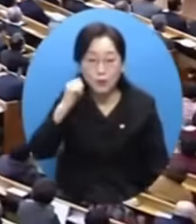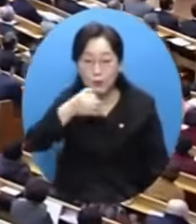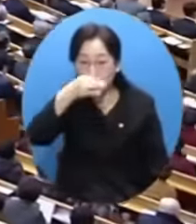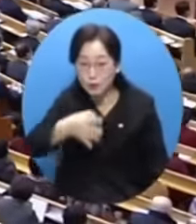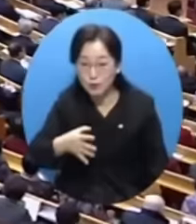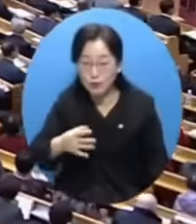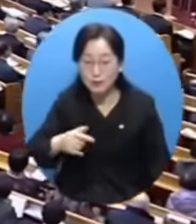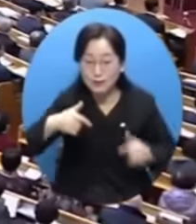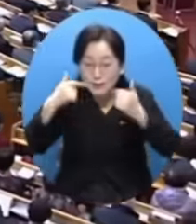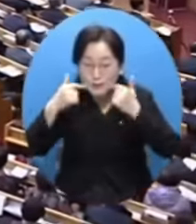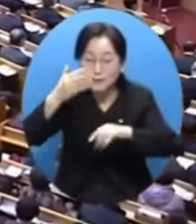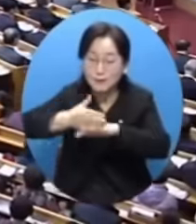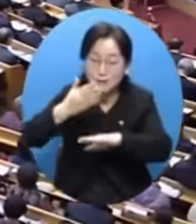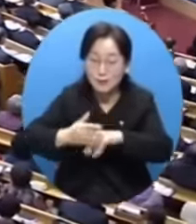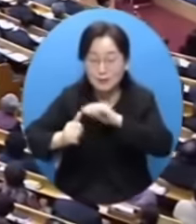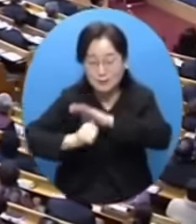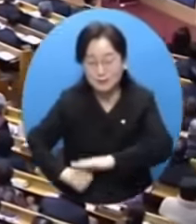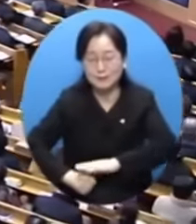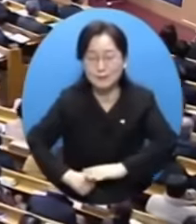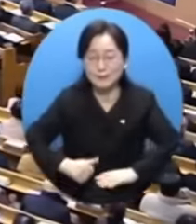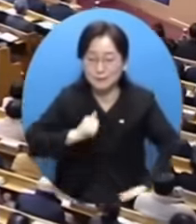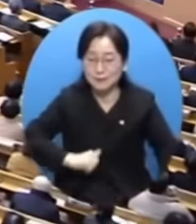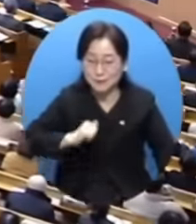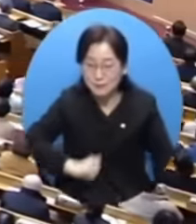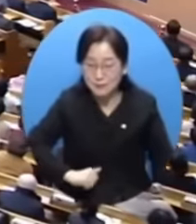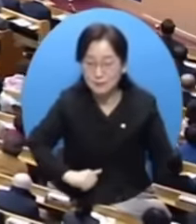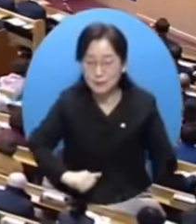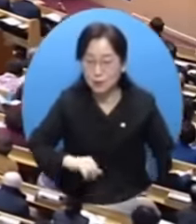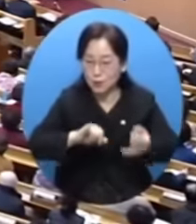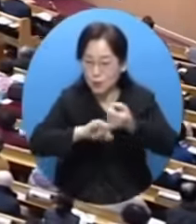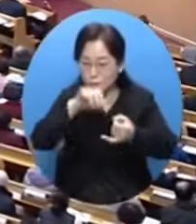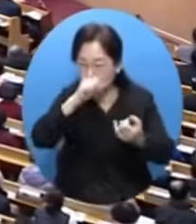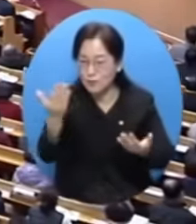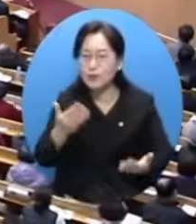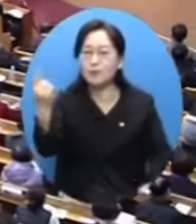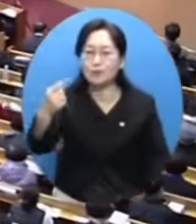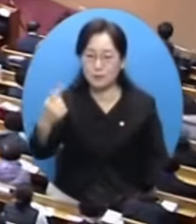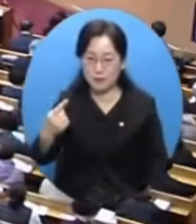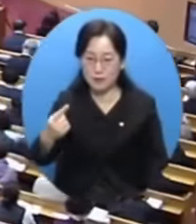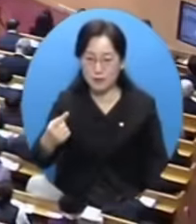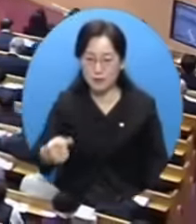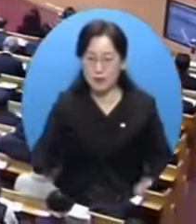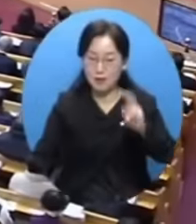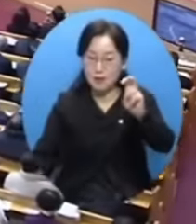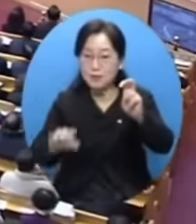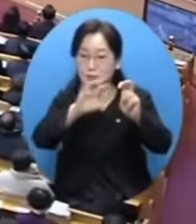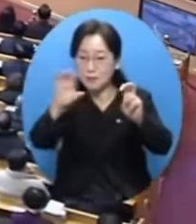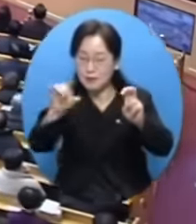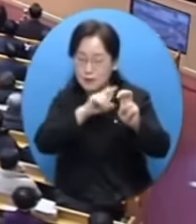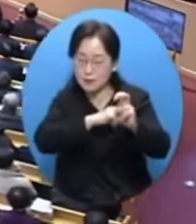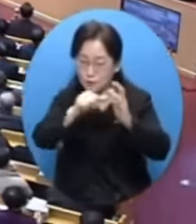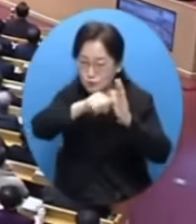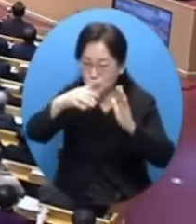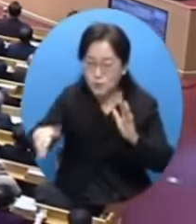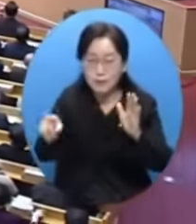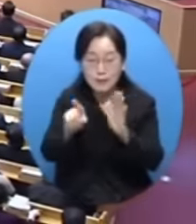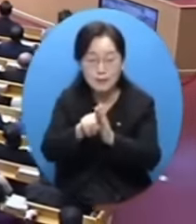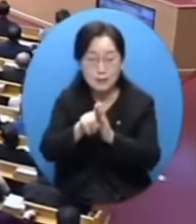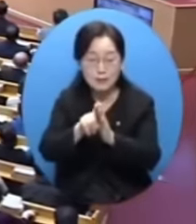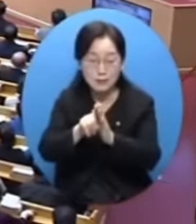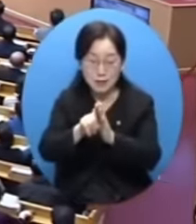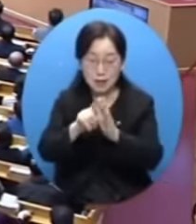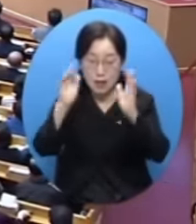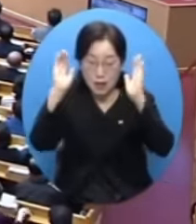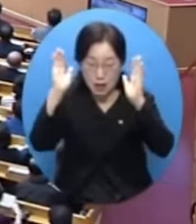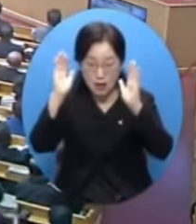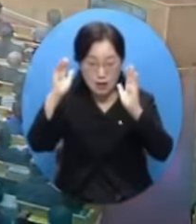즐거워하고 감사하고 참고 견디면 반드시 좋은 일이 일어나는 것입니다. 20세기에 가장 주목받는 저명한 신학자 칼 바르트는